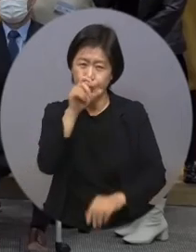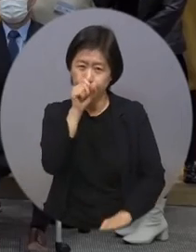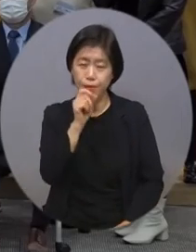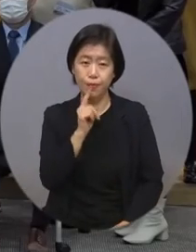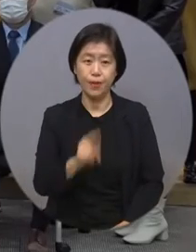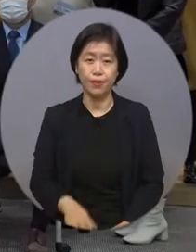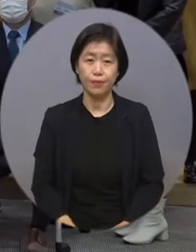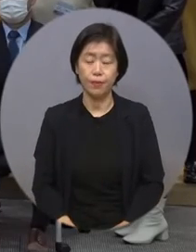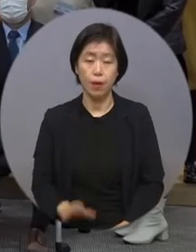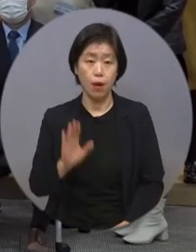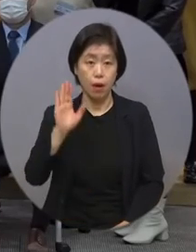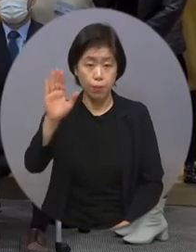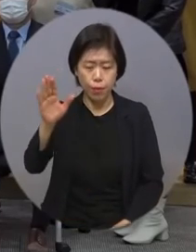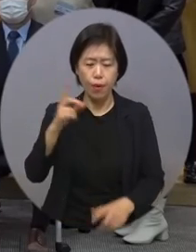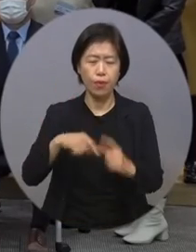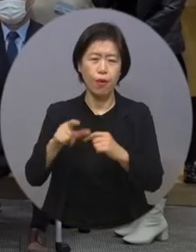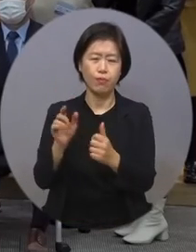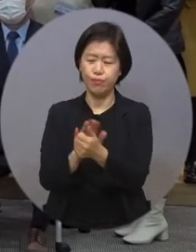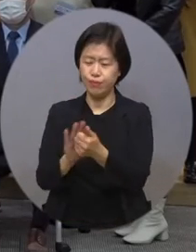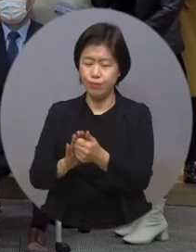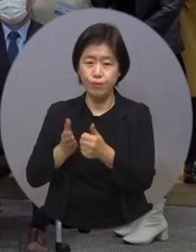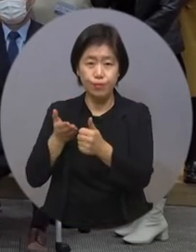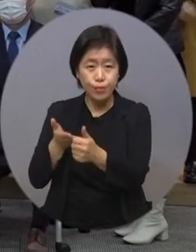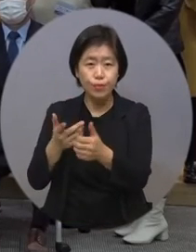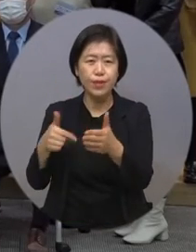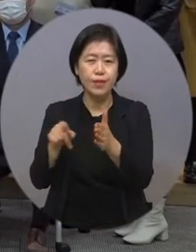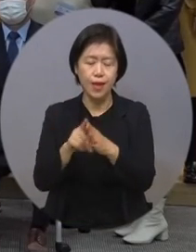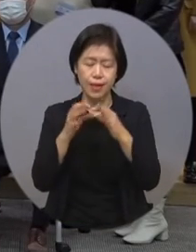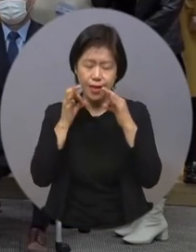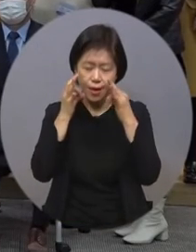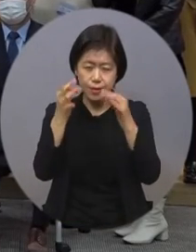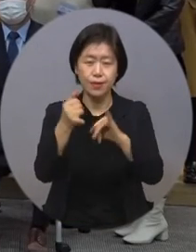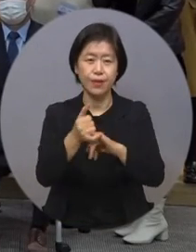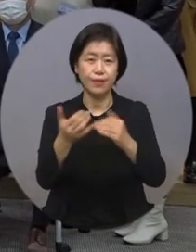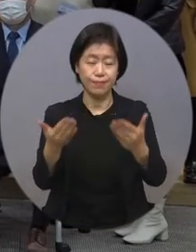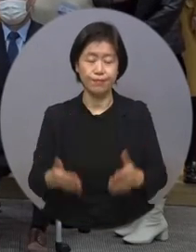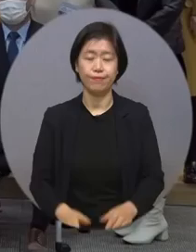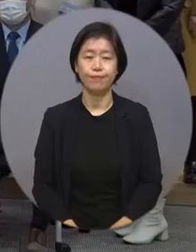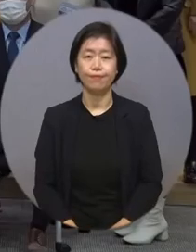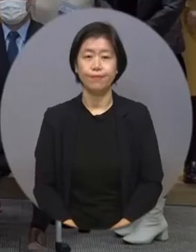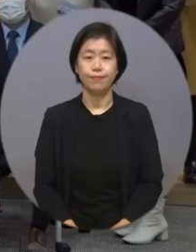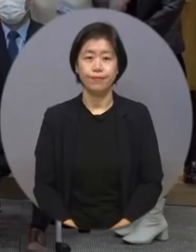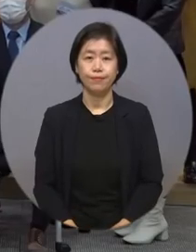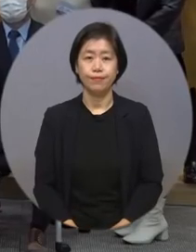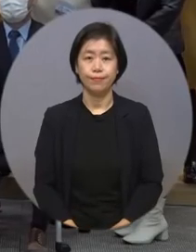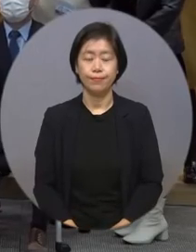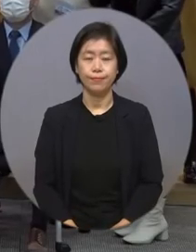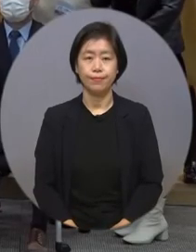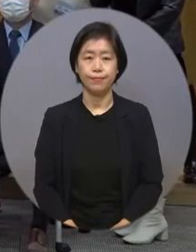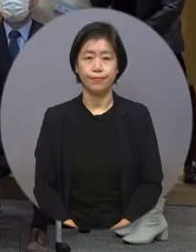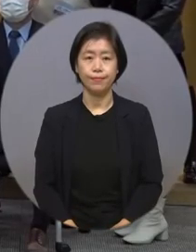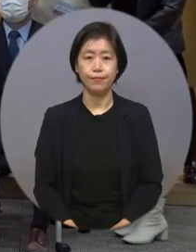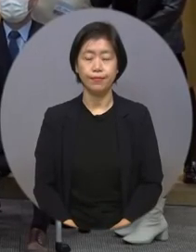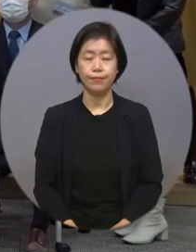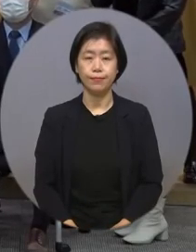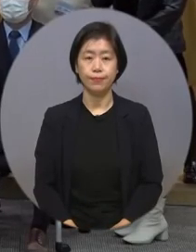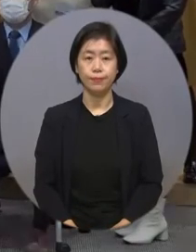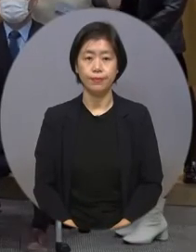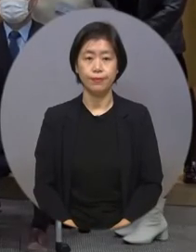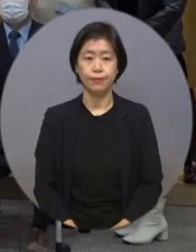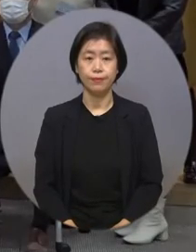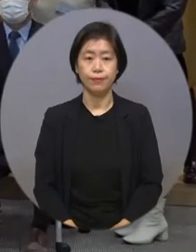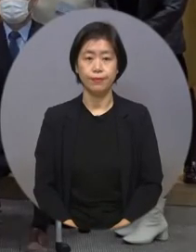취약계층에 대한 배려와 포용적 복지 강화를 위해 최선을 다할 것이라고 전했습니다. 복지TV 뉴스 조은빈입니다.